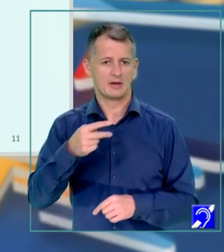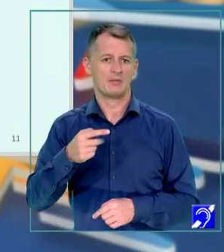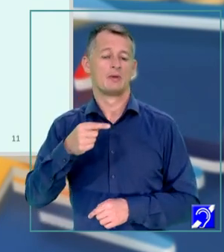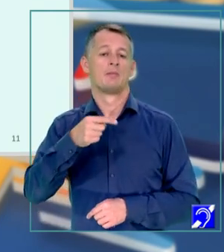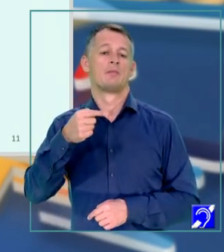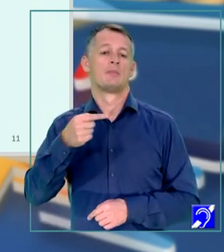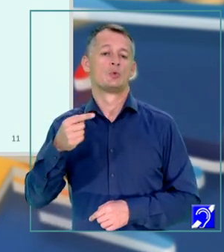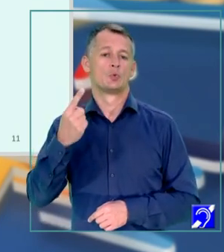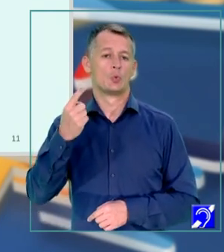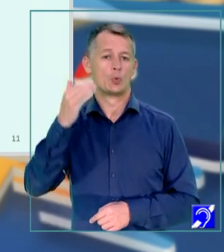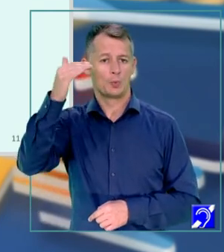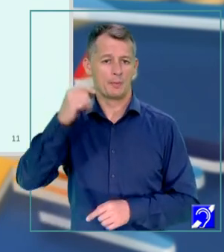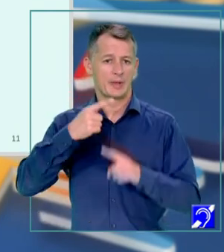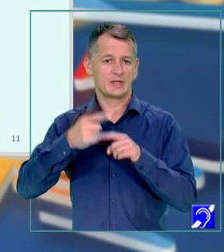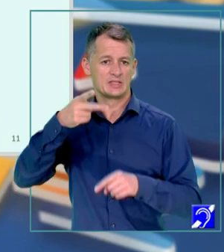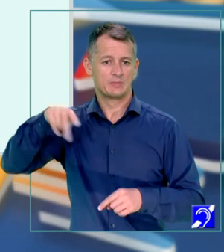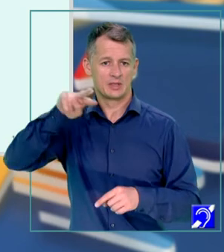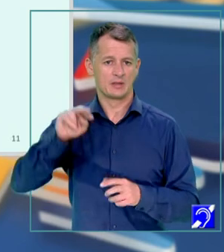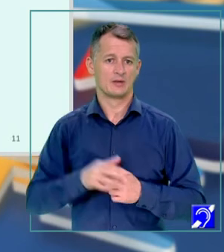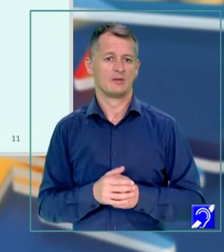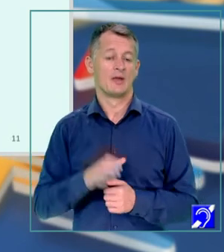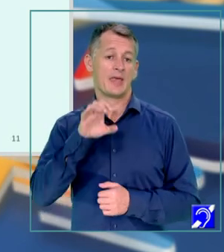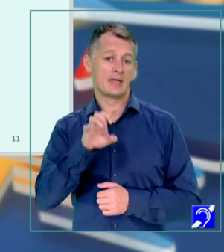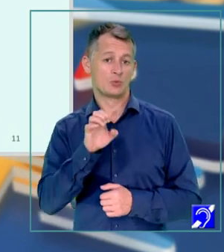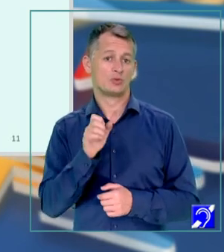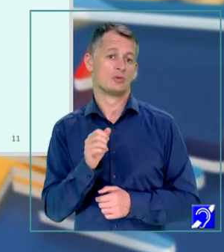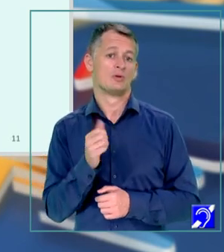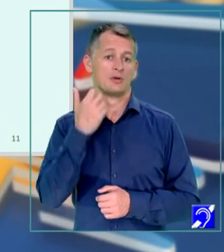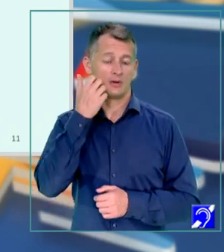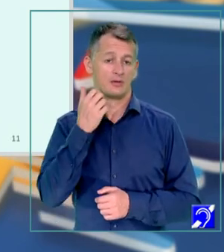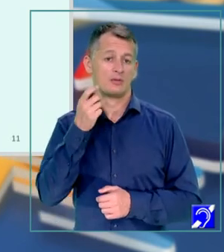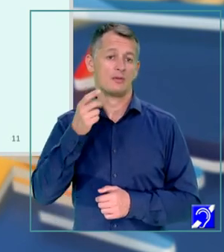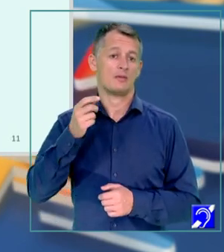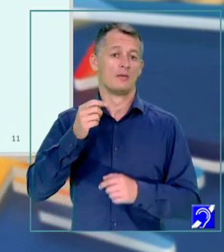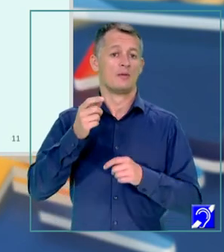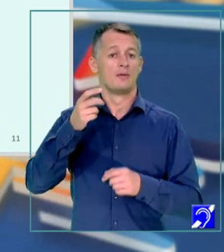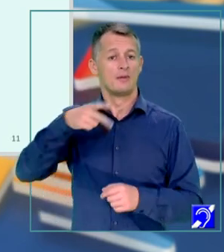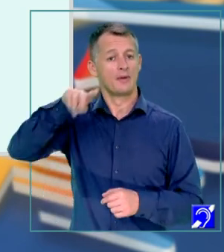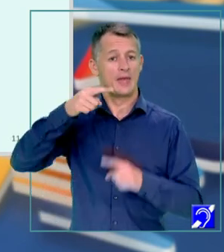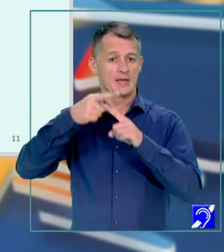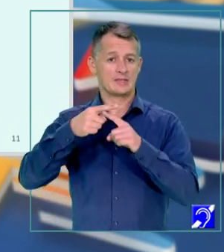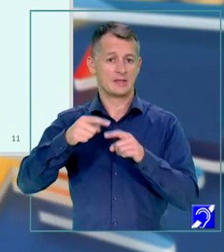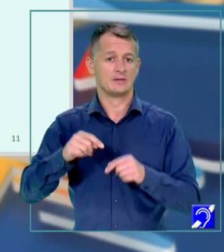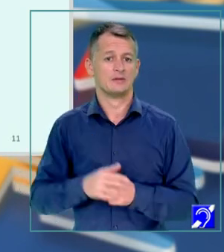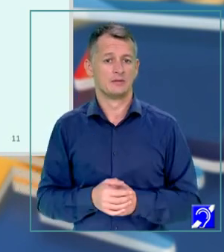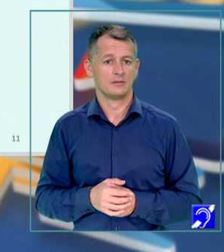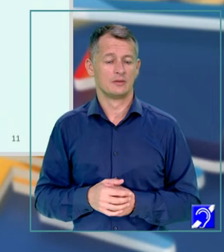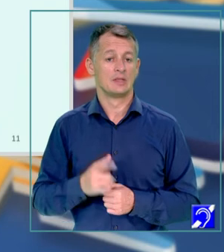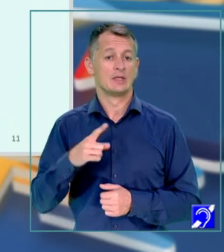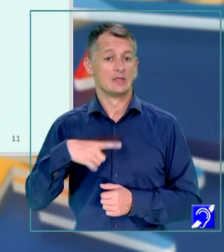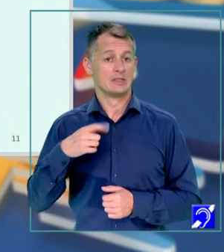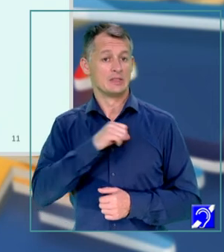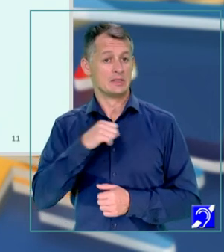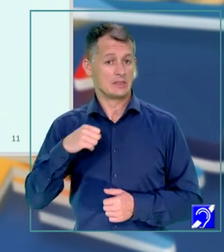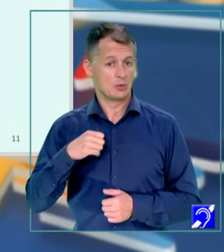pătrat funcția exponențială în cazul când varza este e este egală cu ea însăși este singura funcție care